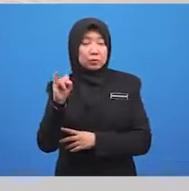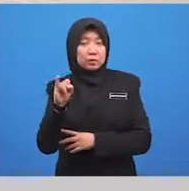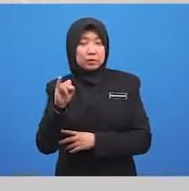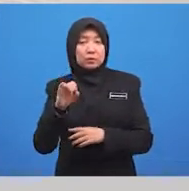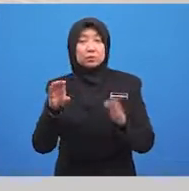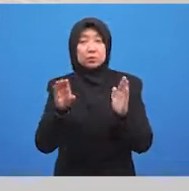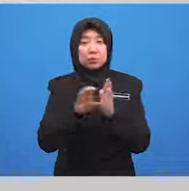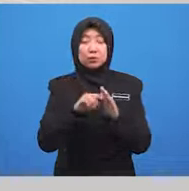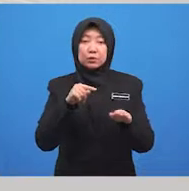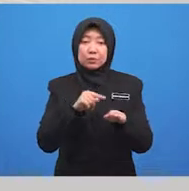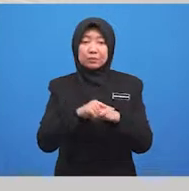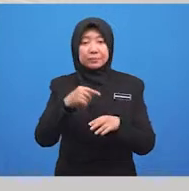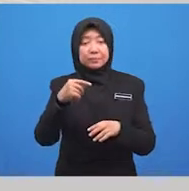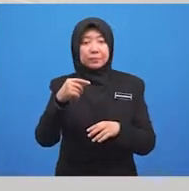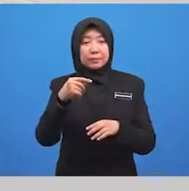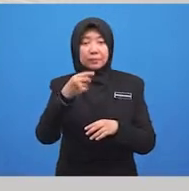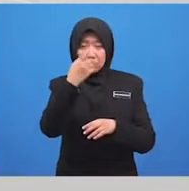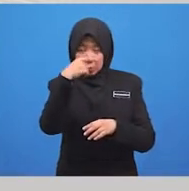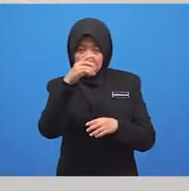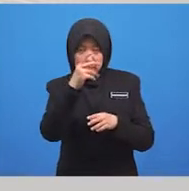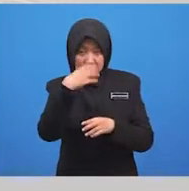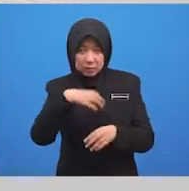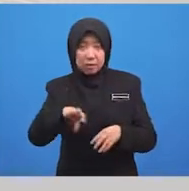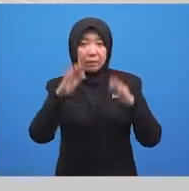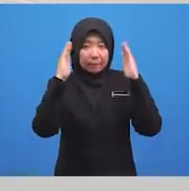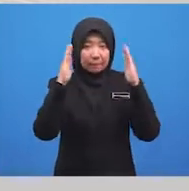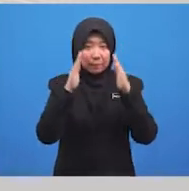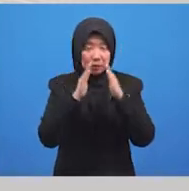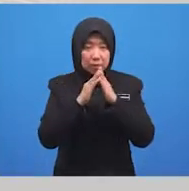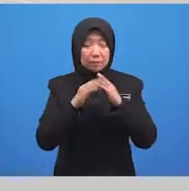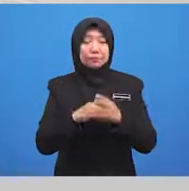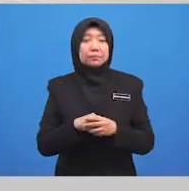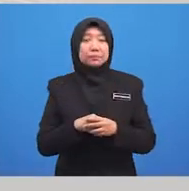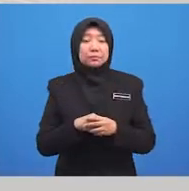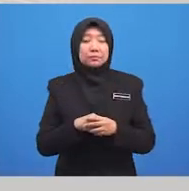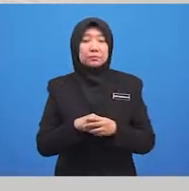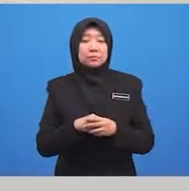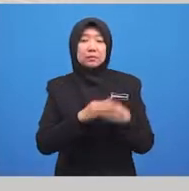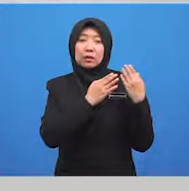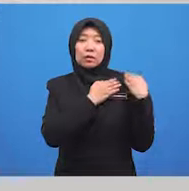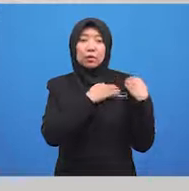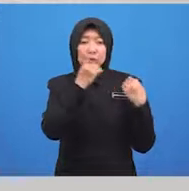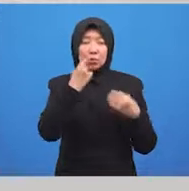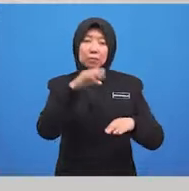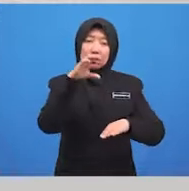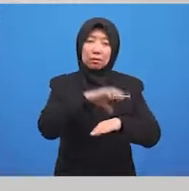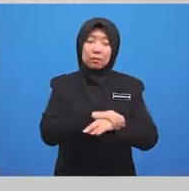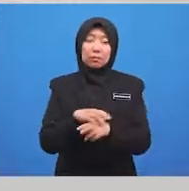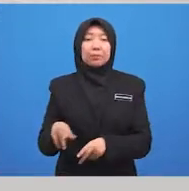Pusat Konservasi Gajah Kebangsaan Kuala Gandah di Pahang, pusat ini berperanan untuk menangkap dan